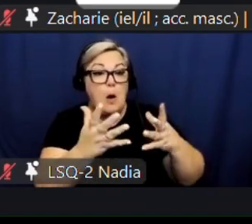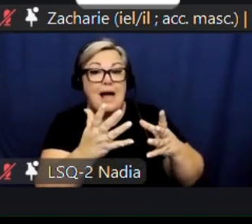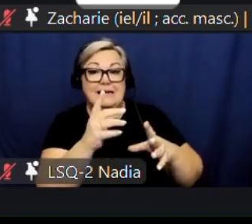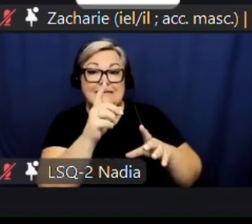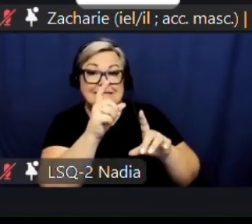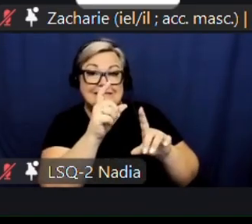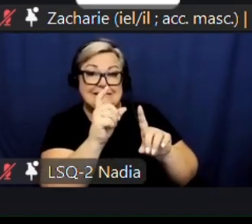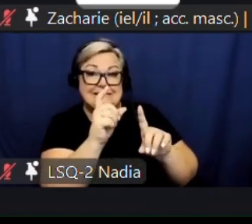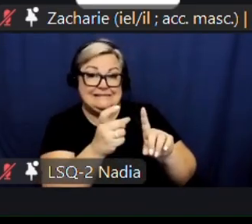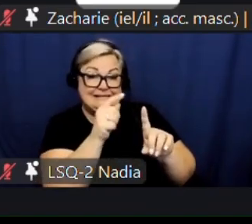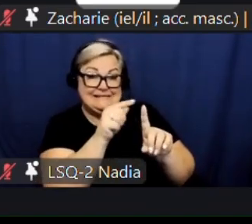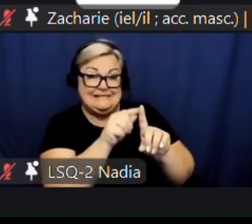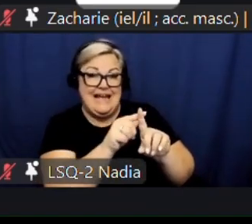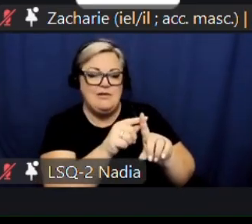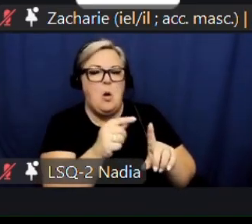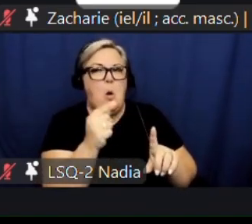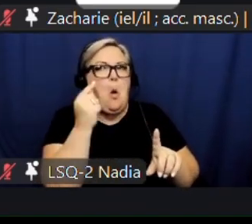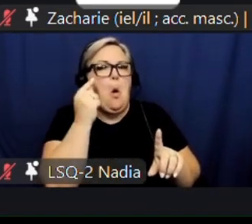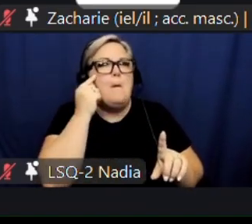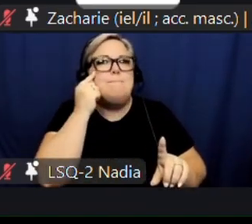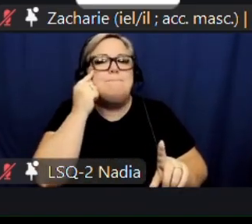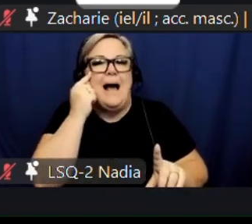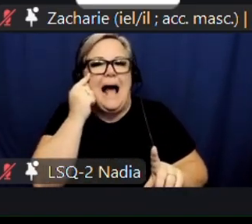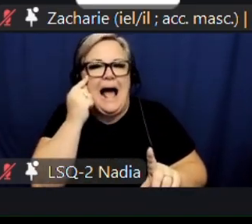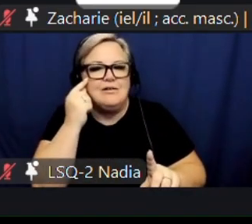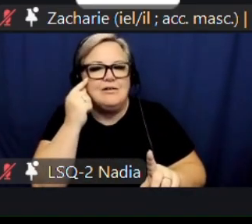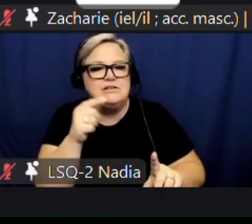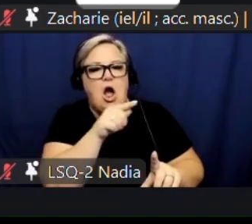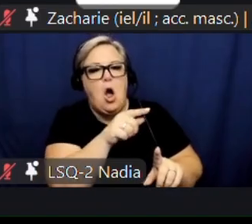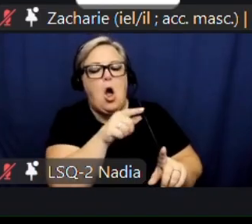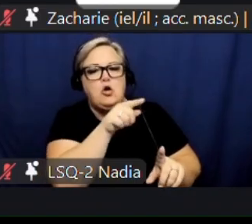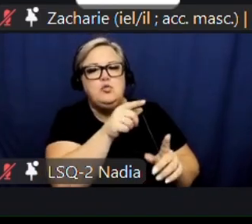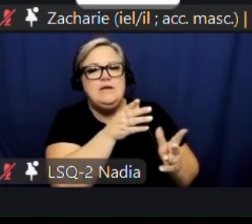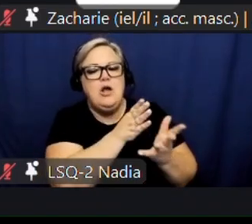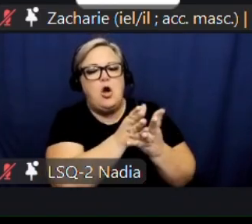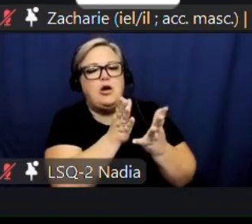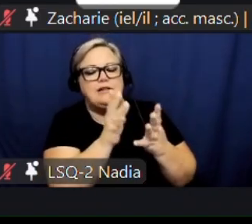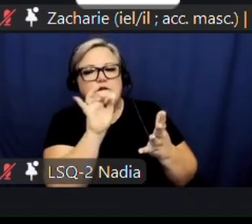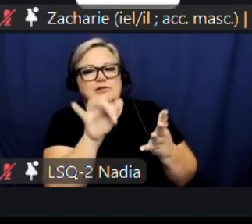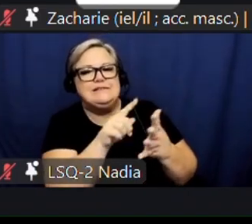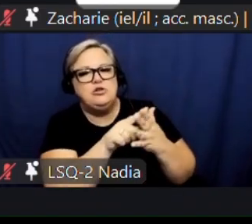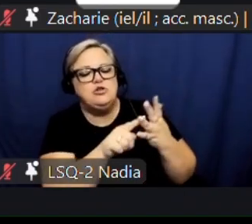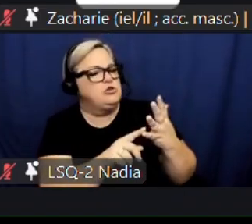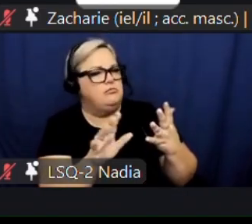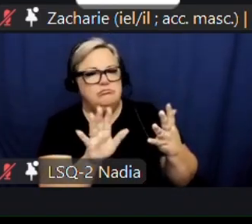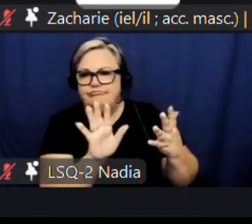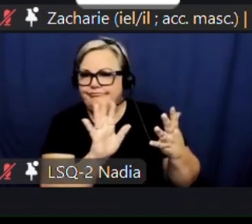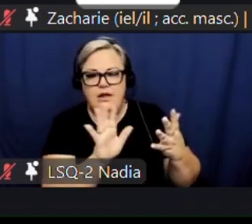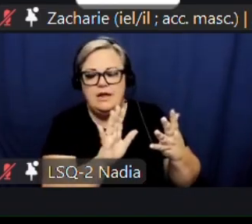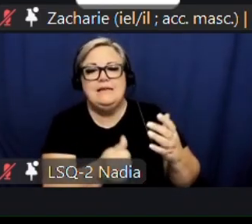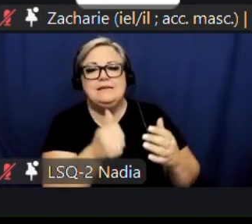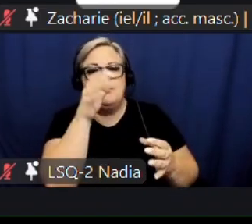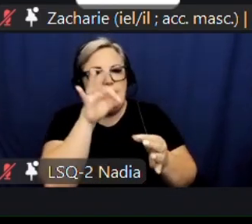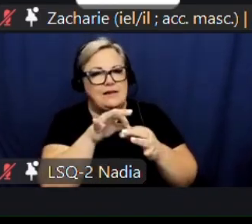que de parler, de présumer de l'orientation ou de présumer du genre des personnes, c'est souvent plus